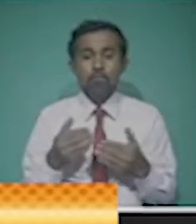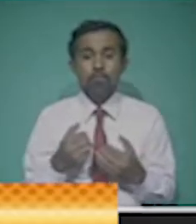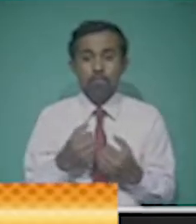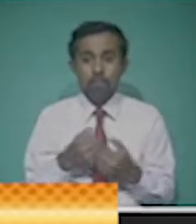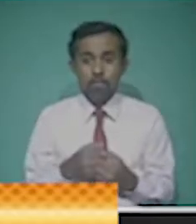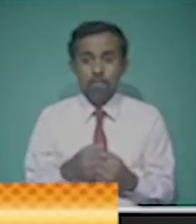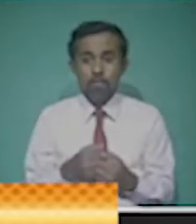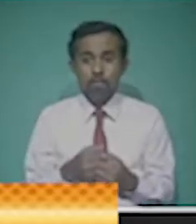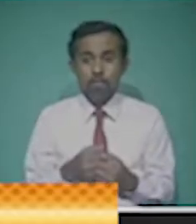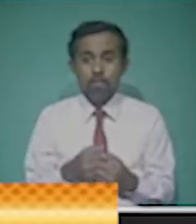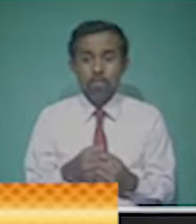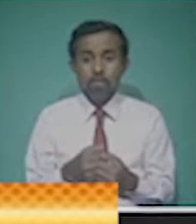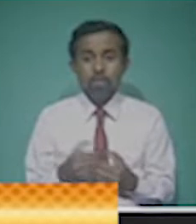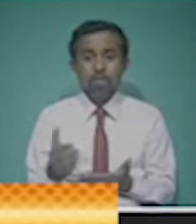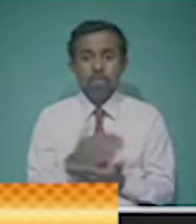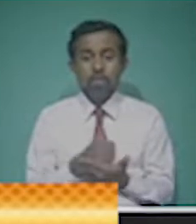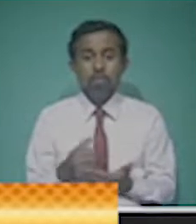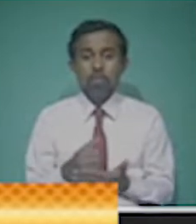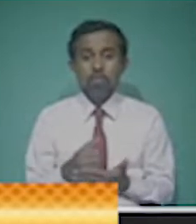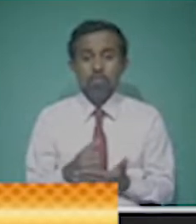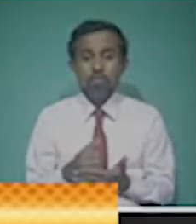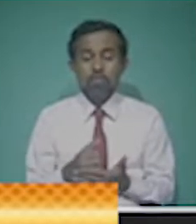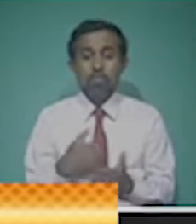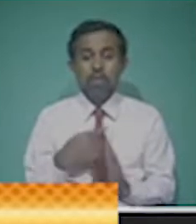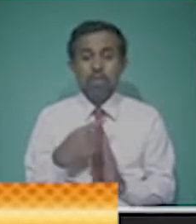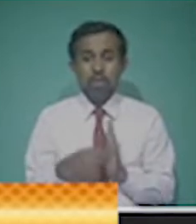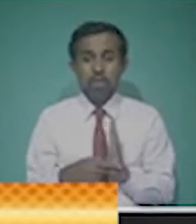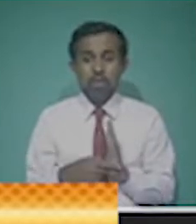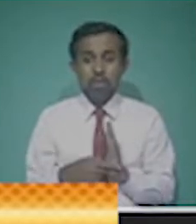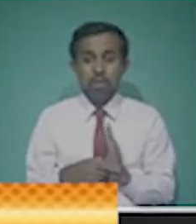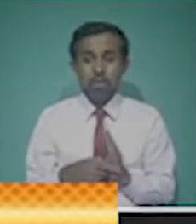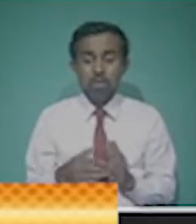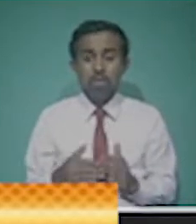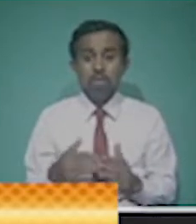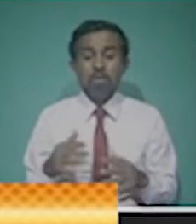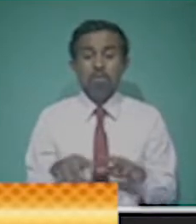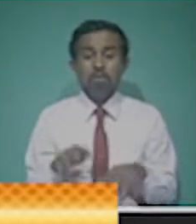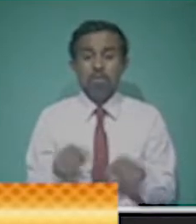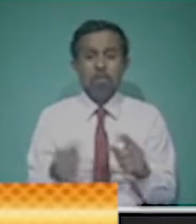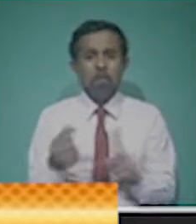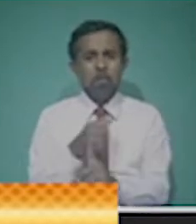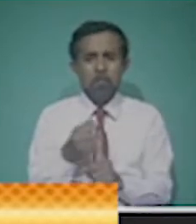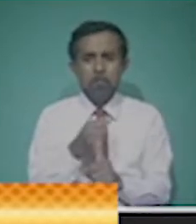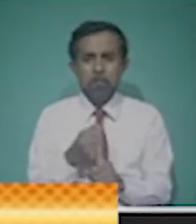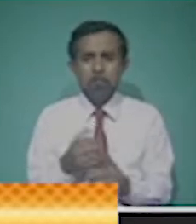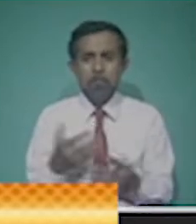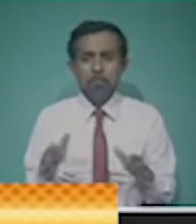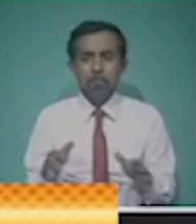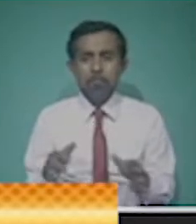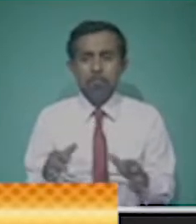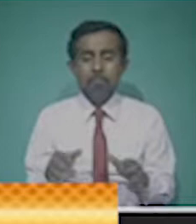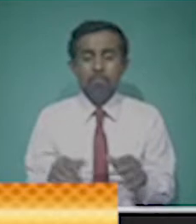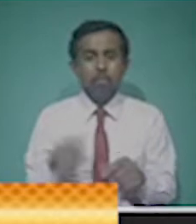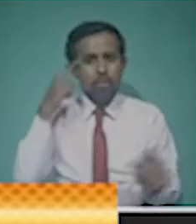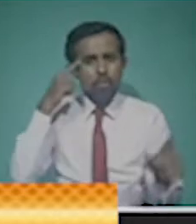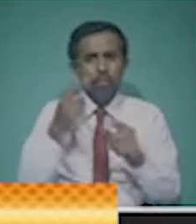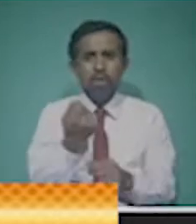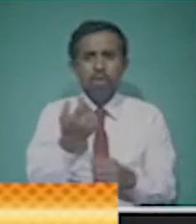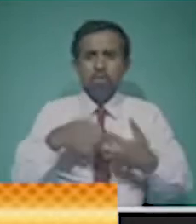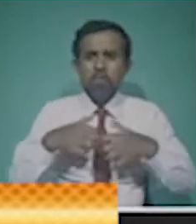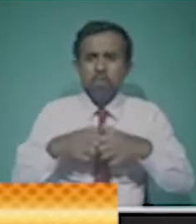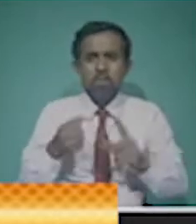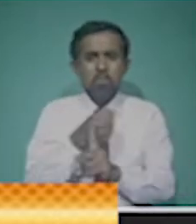பெருந்தொண்டு தமிழ் மக்களின் பிரச்சனைகளை ஐக்கிய நாடுகளின் மனிதுரிமைகள் பேரவைக்கு முன்கொண்டு செல்லப்படுவதை தவிர்க்க வேண்டியது அரசாங்கத்தின் பொறுப்பாகும் என்று